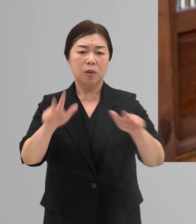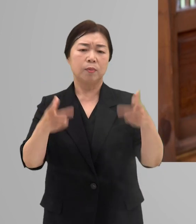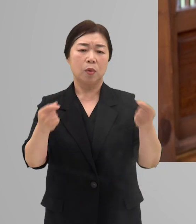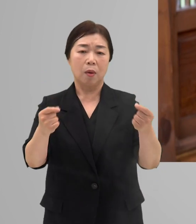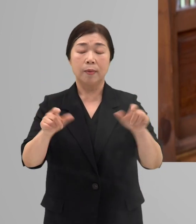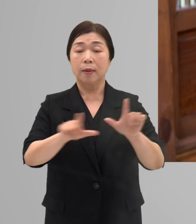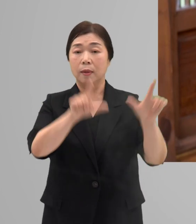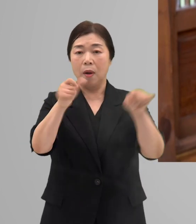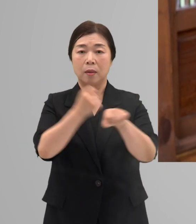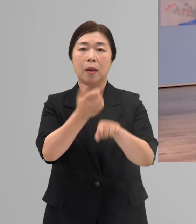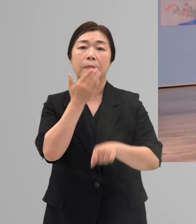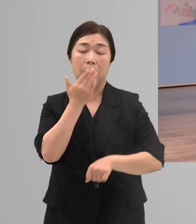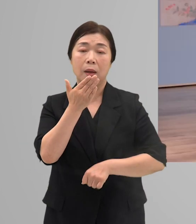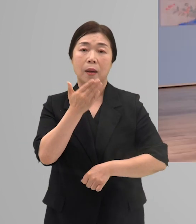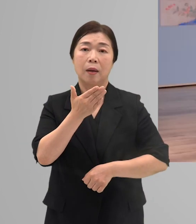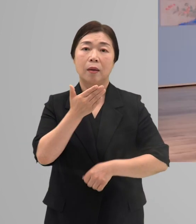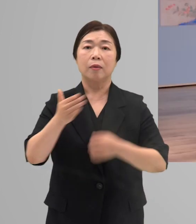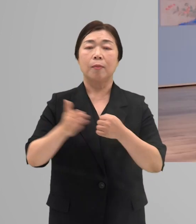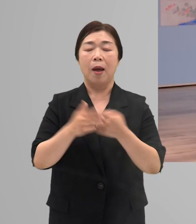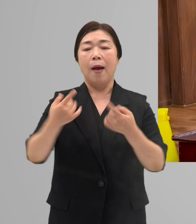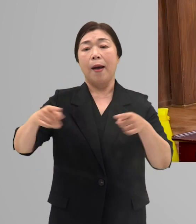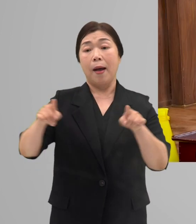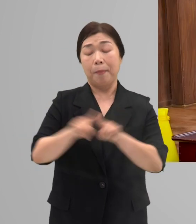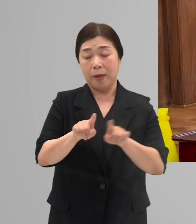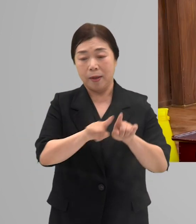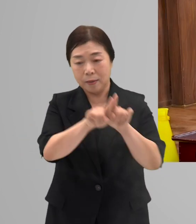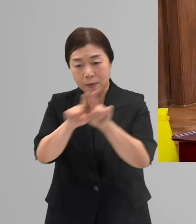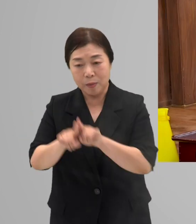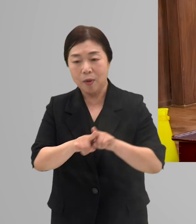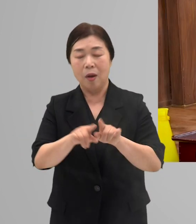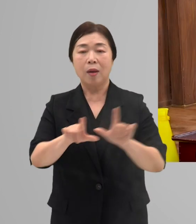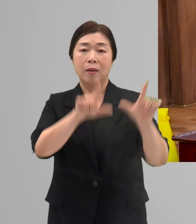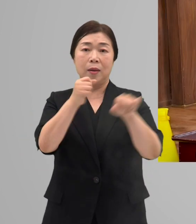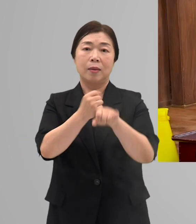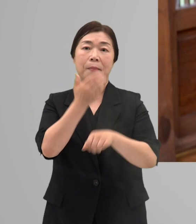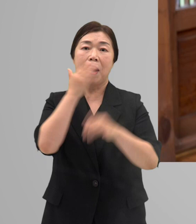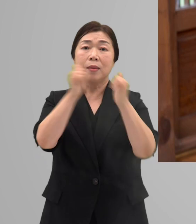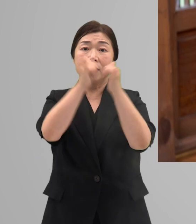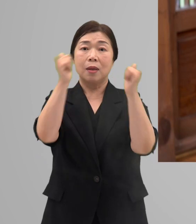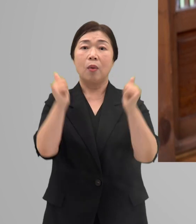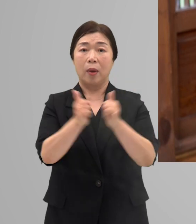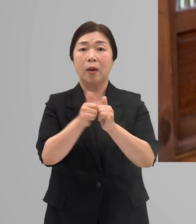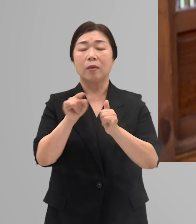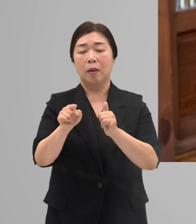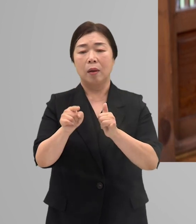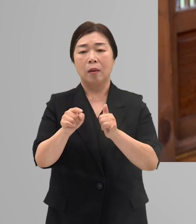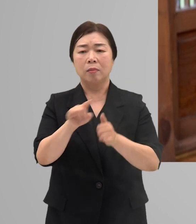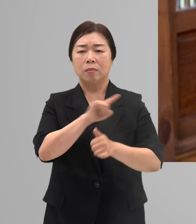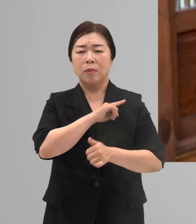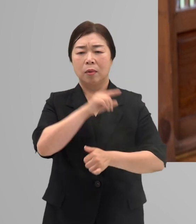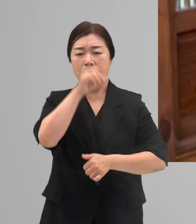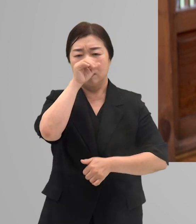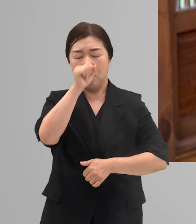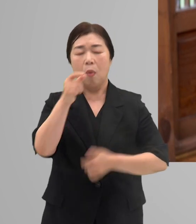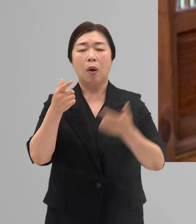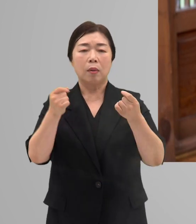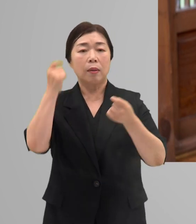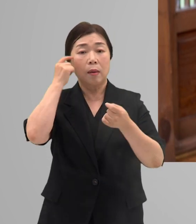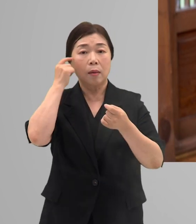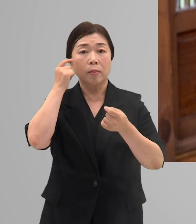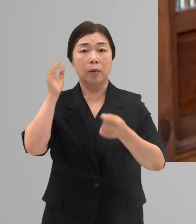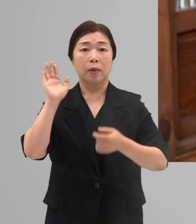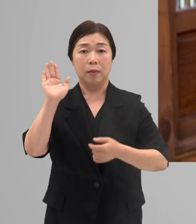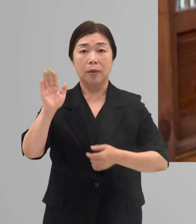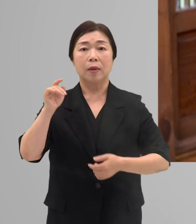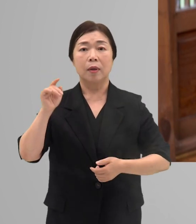지금처럼 생활할 수 있습니다. 같이 더불어 살아갈 수 있는 그런 사회. 이게 조금 이상적인 사회가 되지 않을까 그런